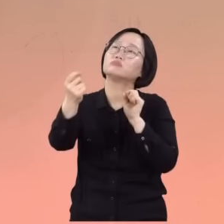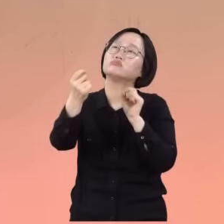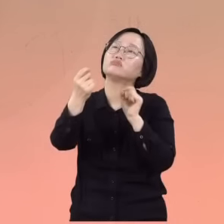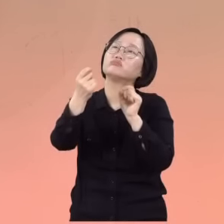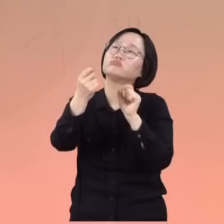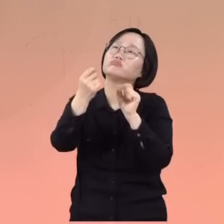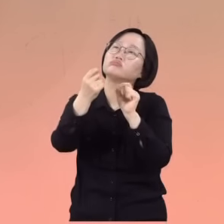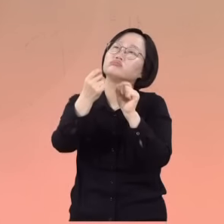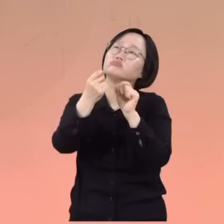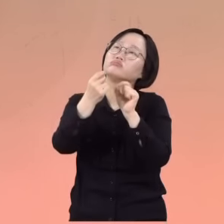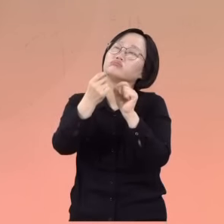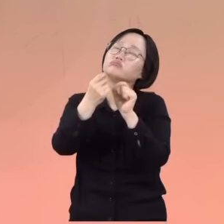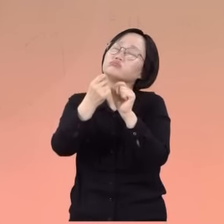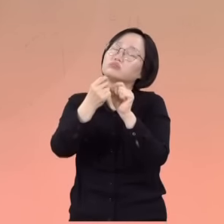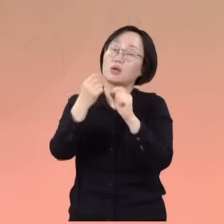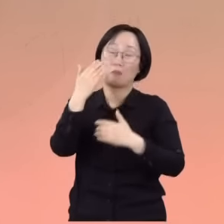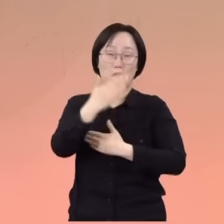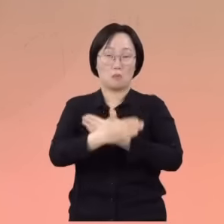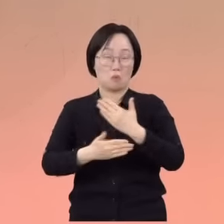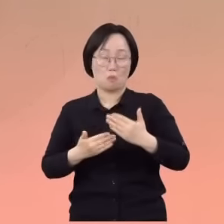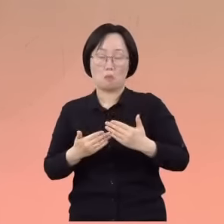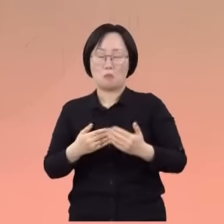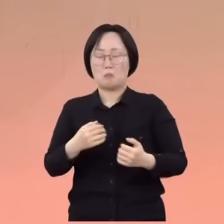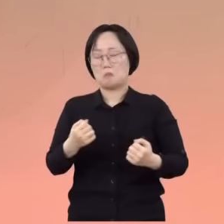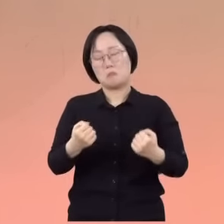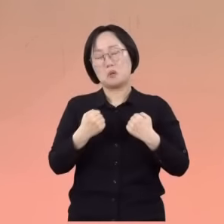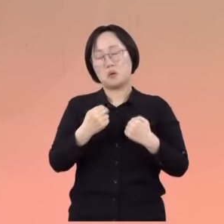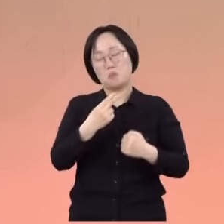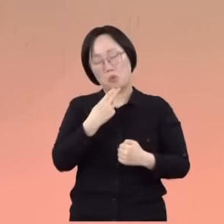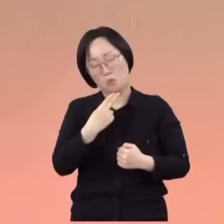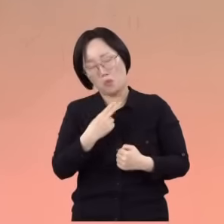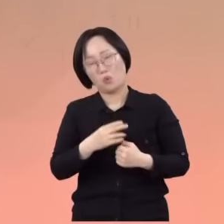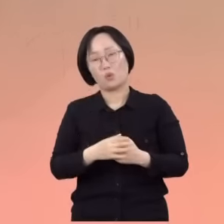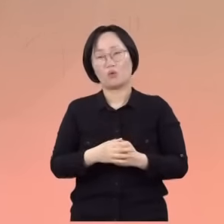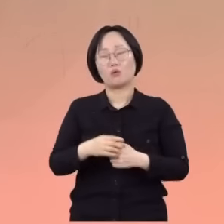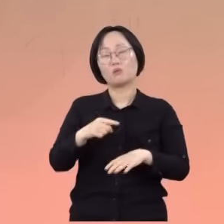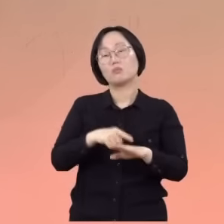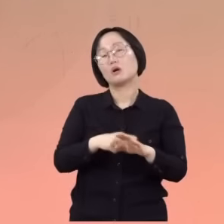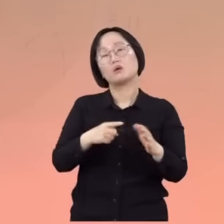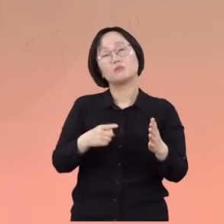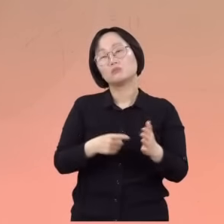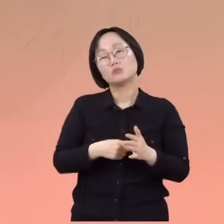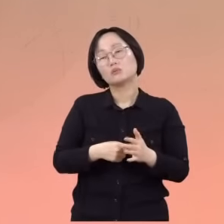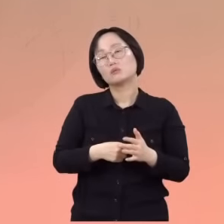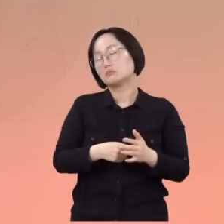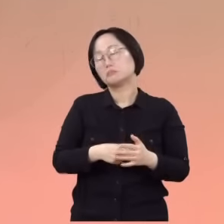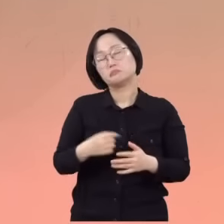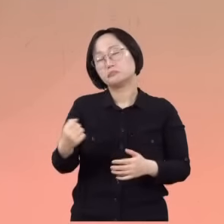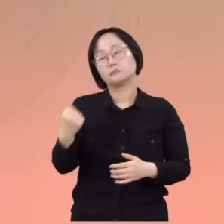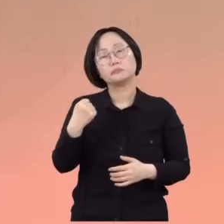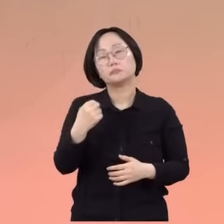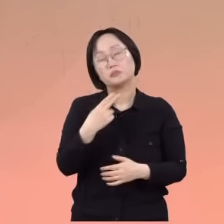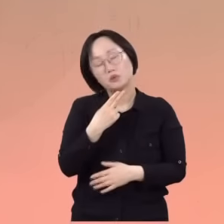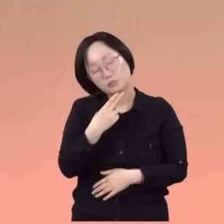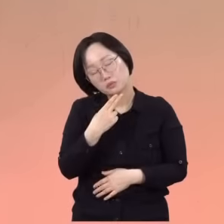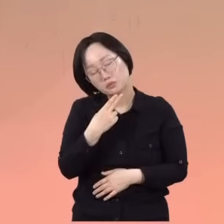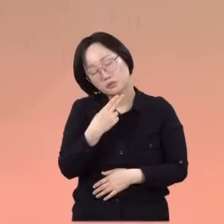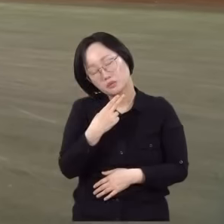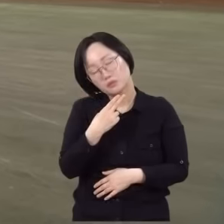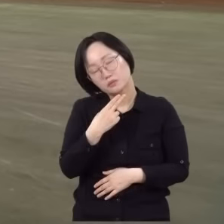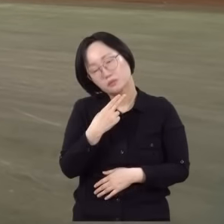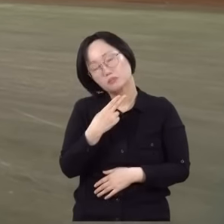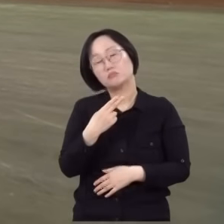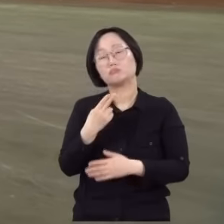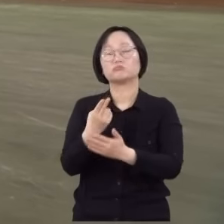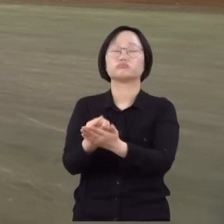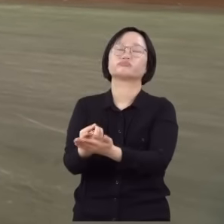몸과 마음의 의욕을 잃어버리고 그냥 자리에만 그냥 멍히 누워 있을 사람들이 수도